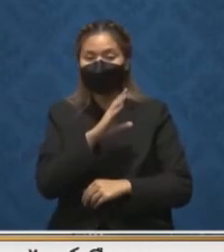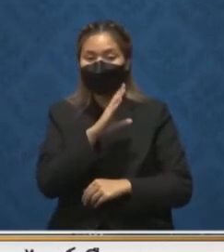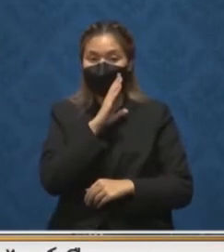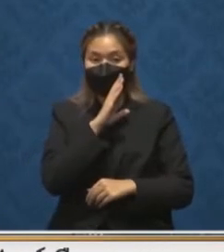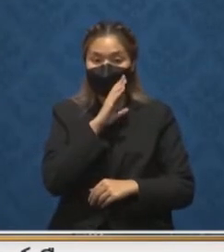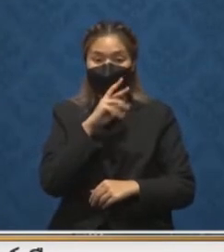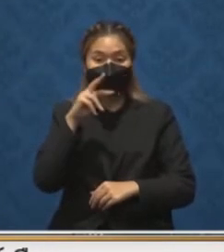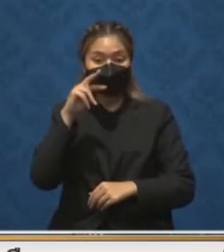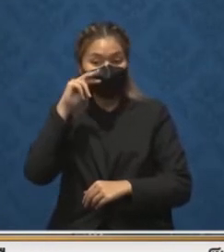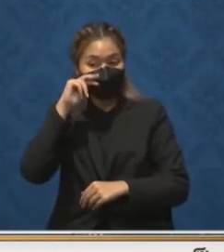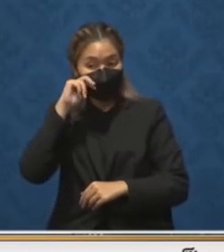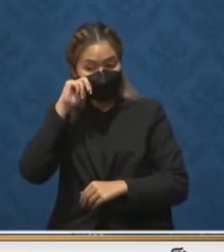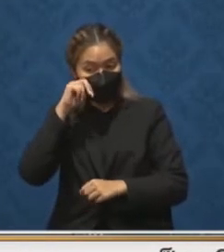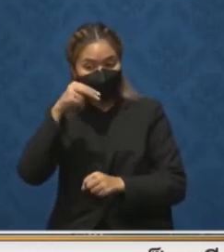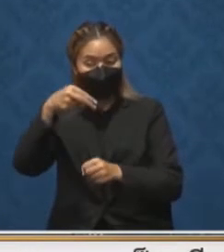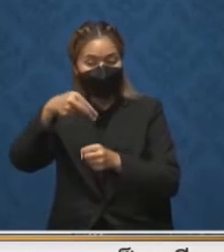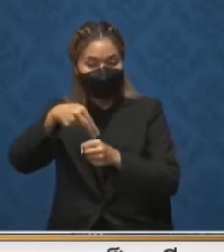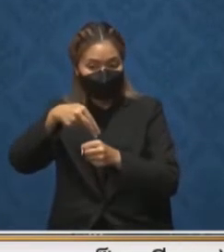อัไหนถูก